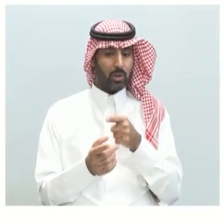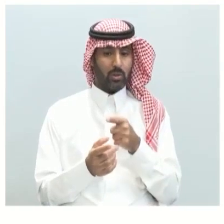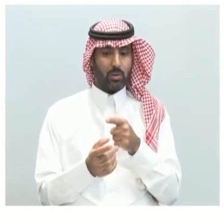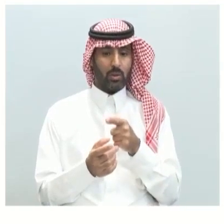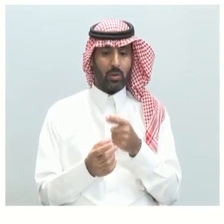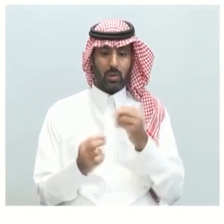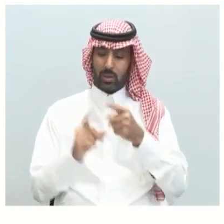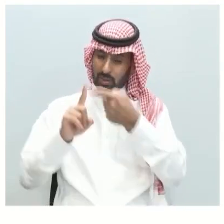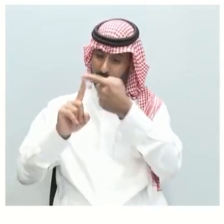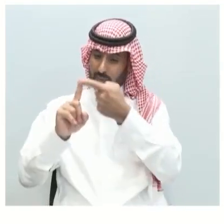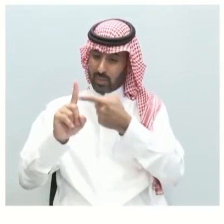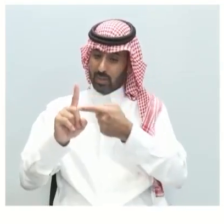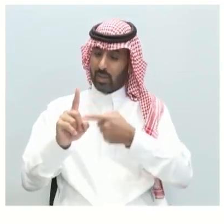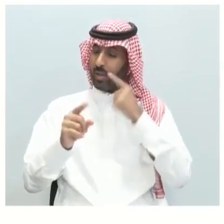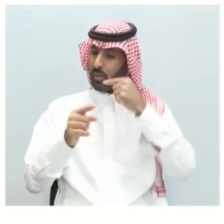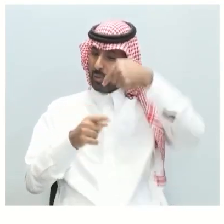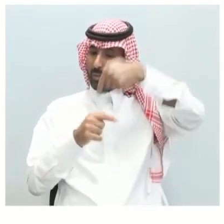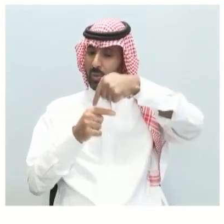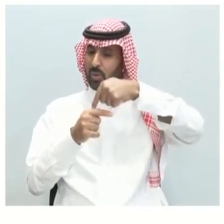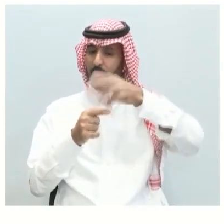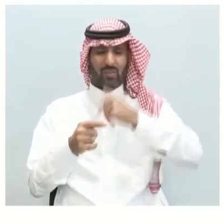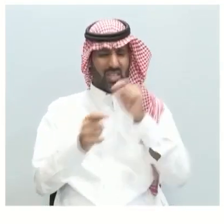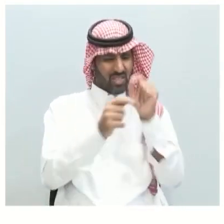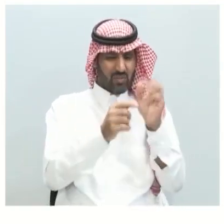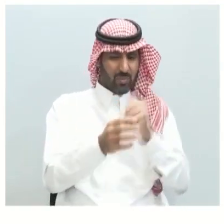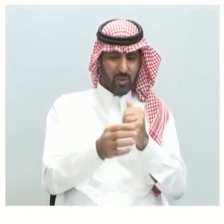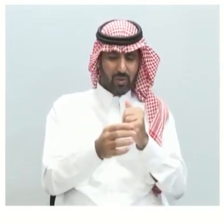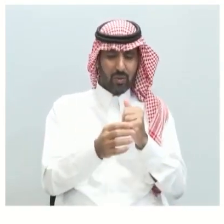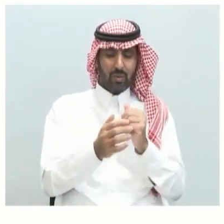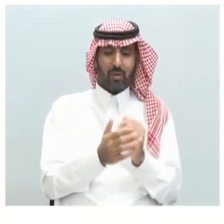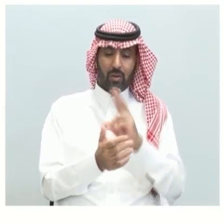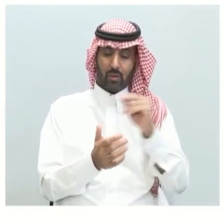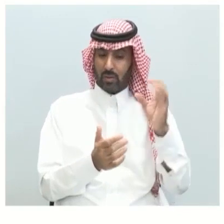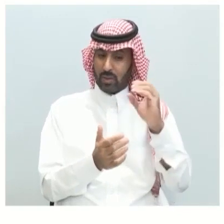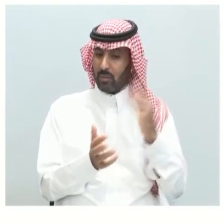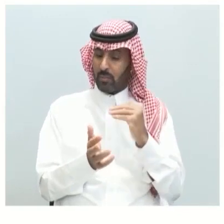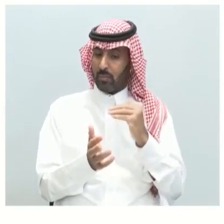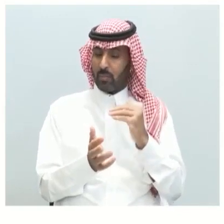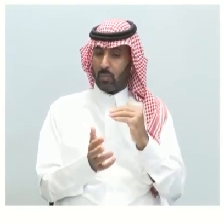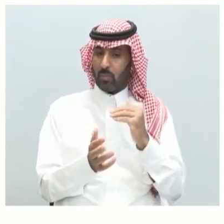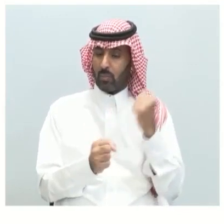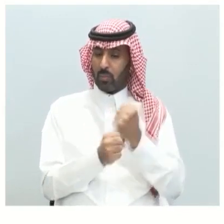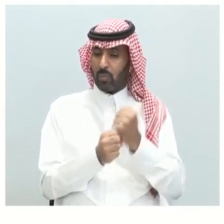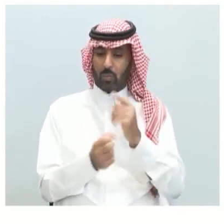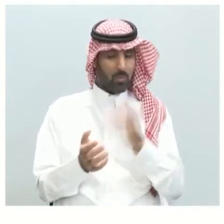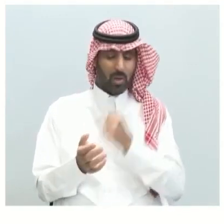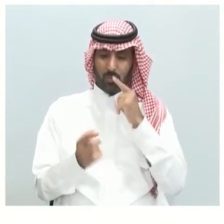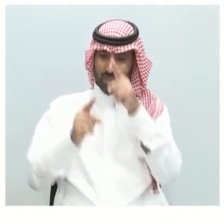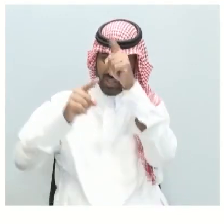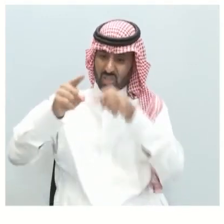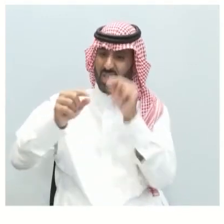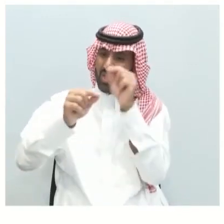يحدث لو استخدمنا تدريج لا يعتمد على الصفر المطلق لا يعتمد على الصفر المطلق ماذا سيحدث اي لا يمر